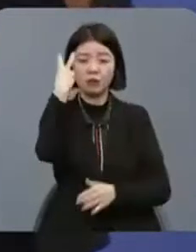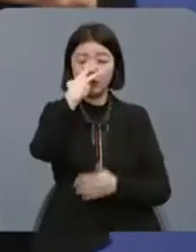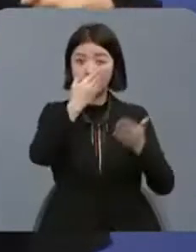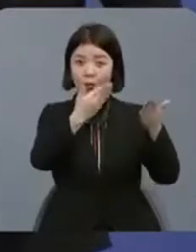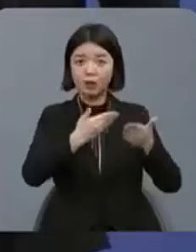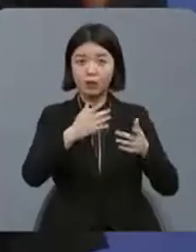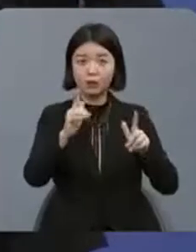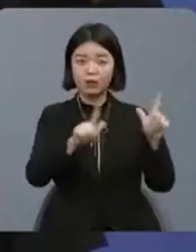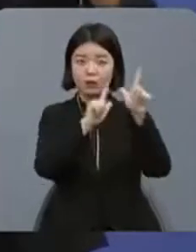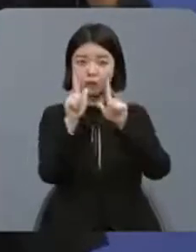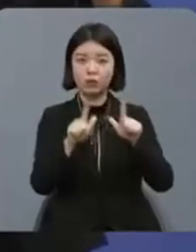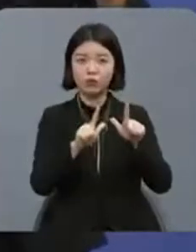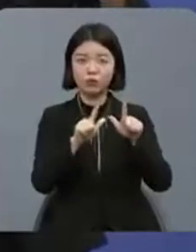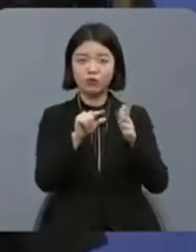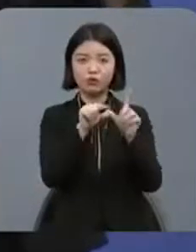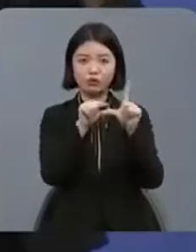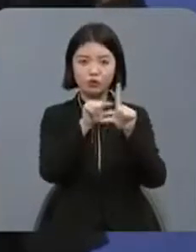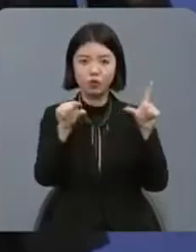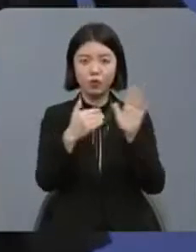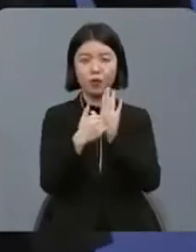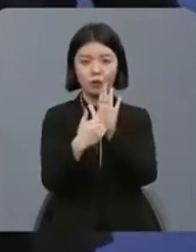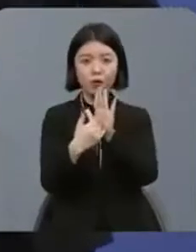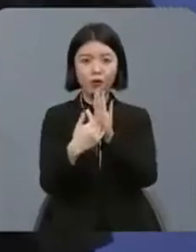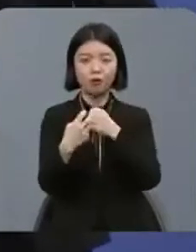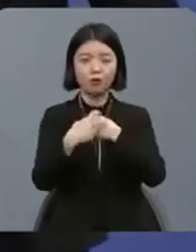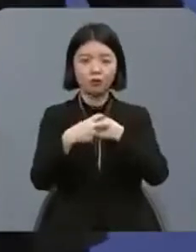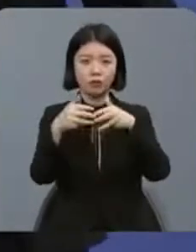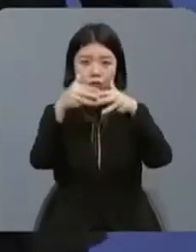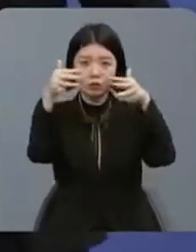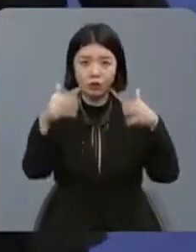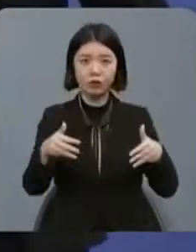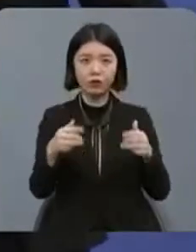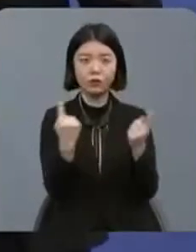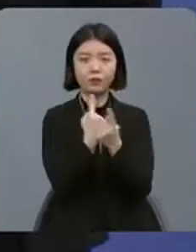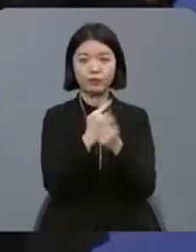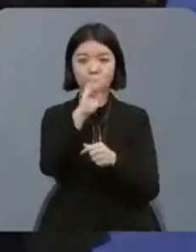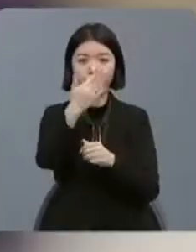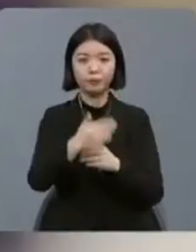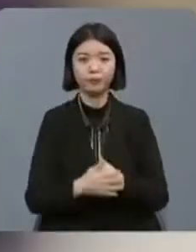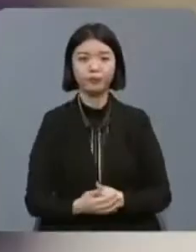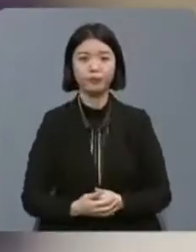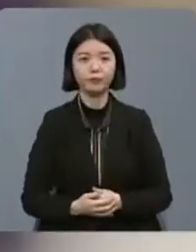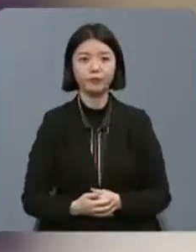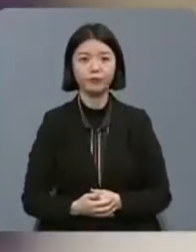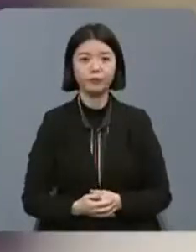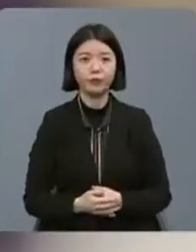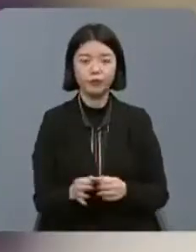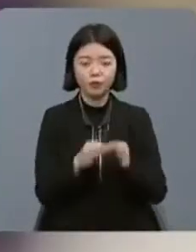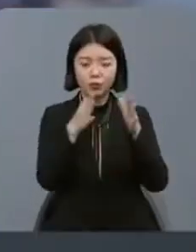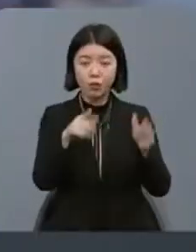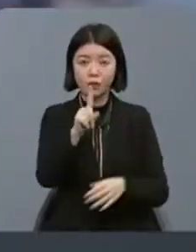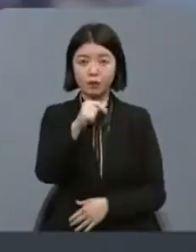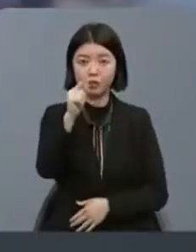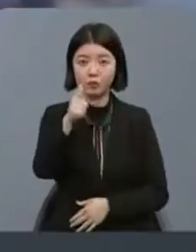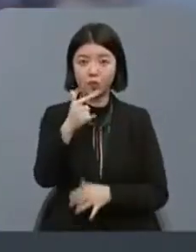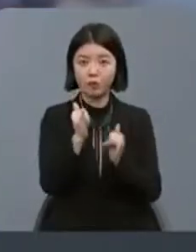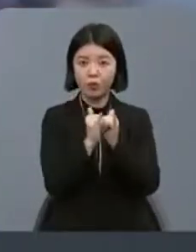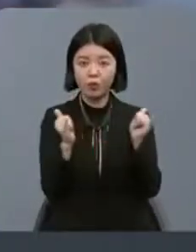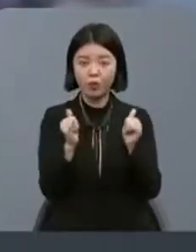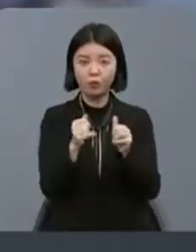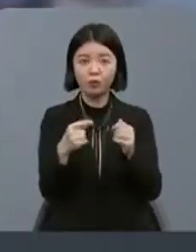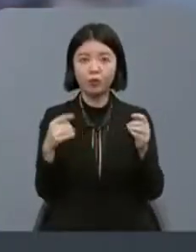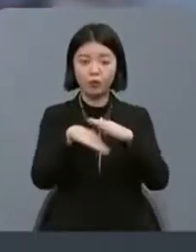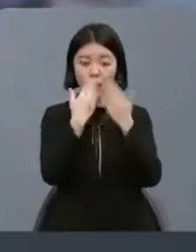받는 일상적인 수준의 방역 의료 대응 체계로 전환합니다. 그동안 1,600여 명이